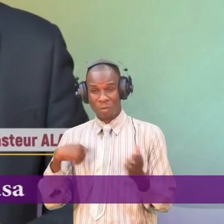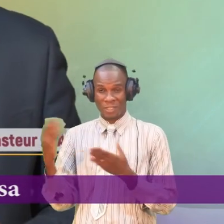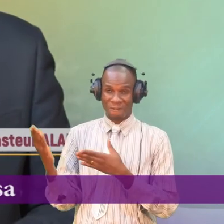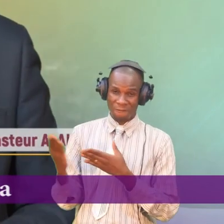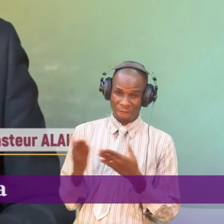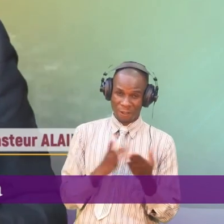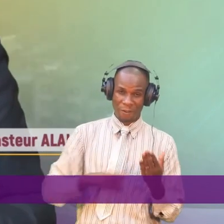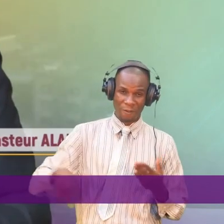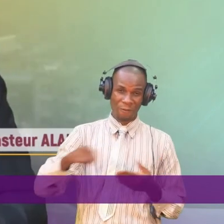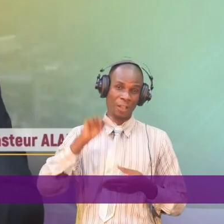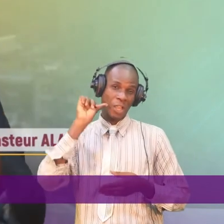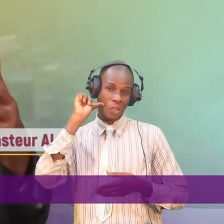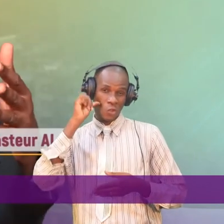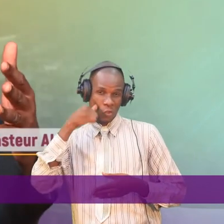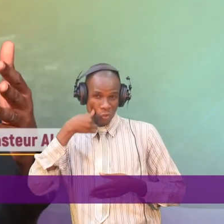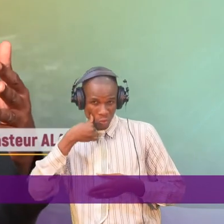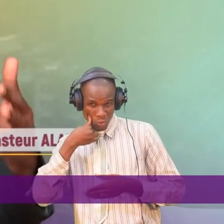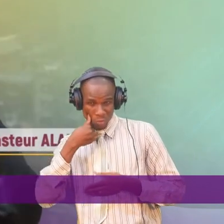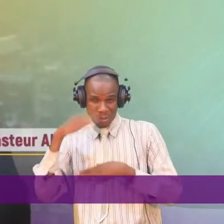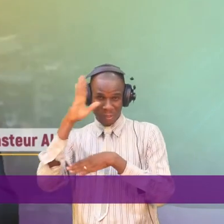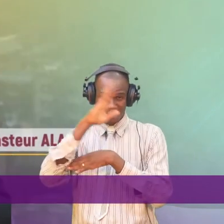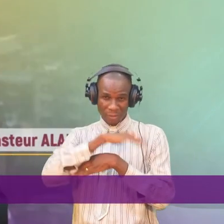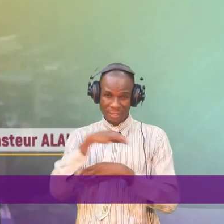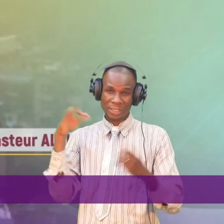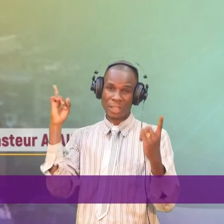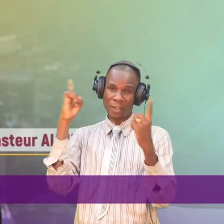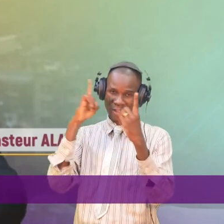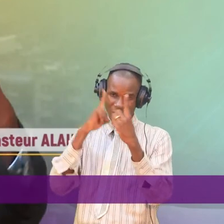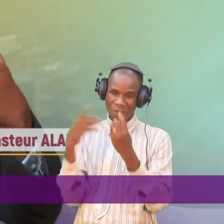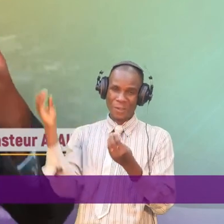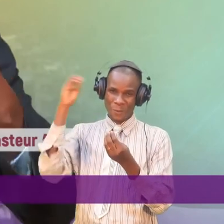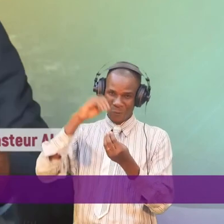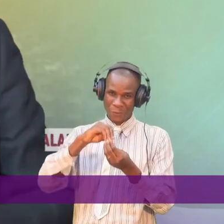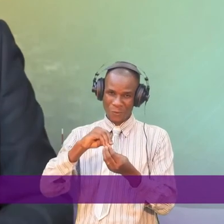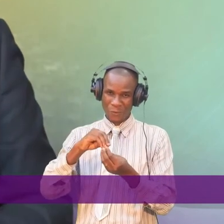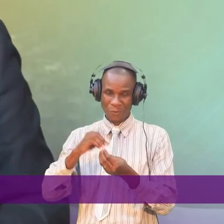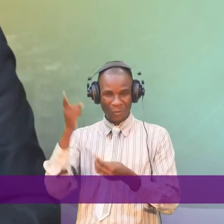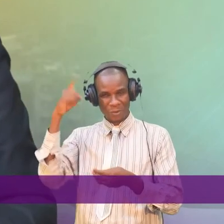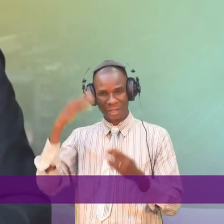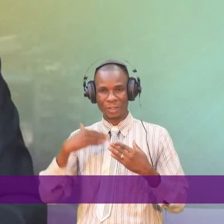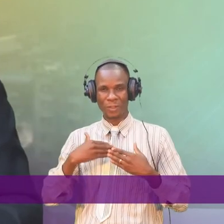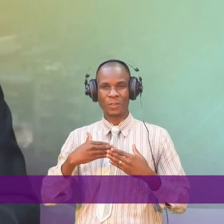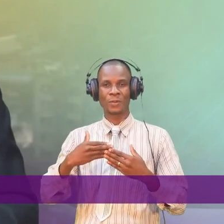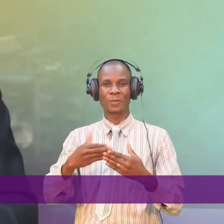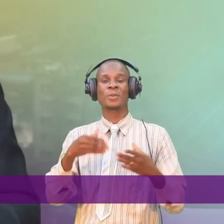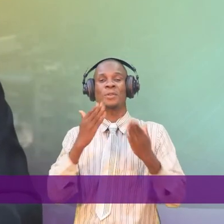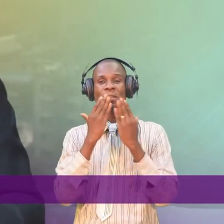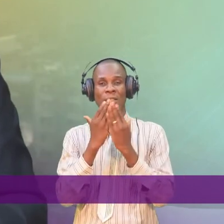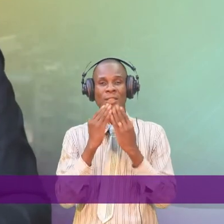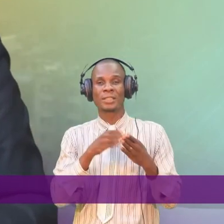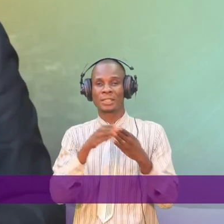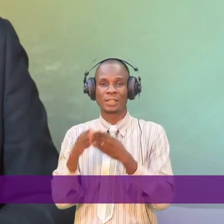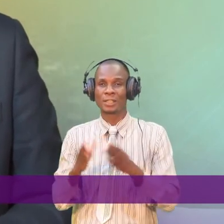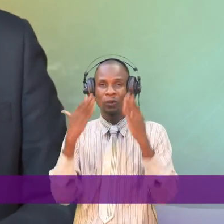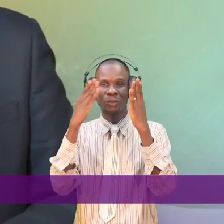Ni furaha gani rafiki zangu ya kuhubiri injili, ya kusikiliza injili. Ndio